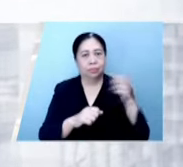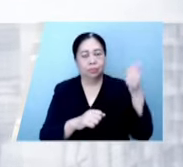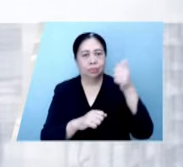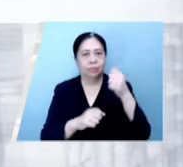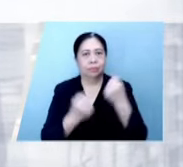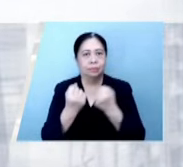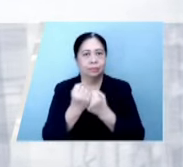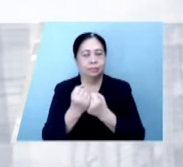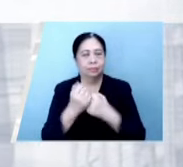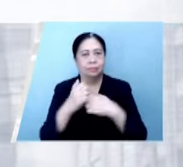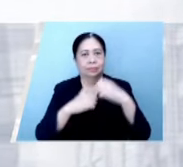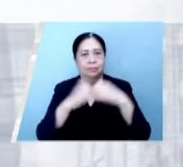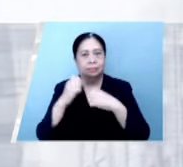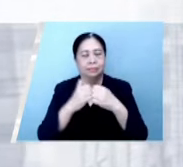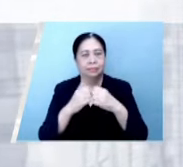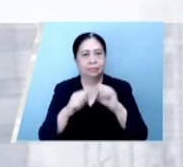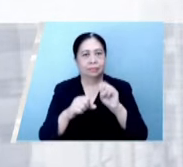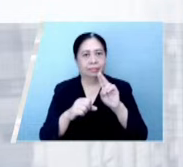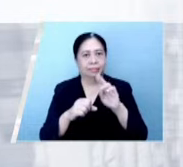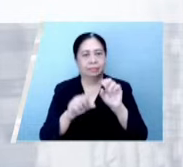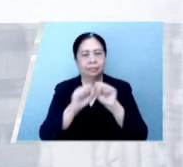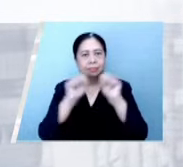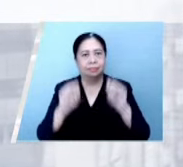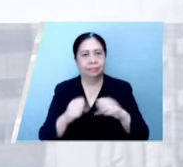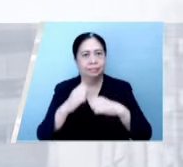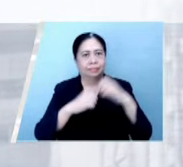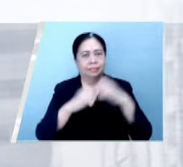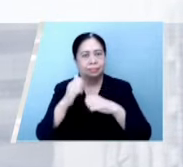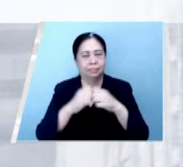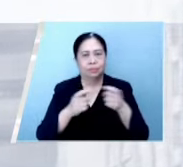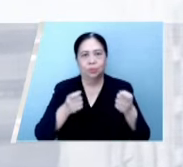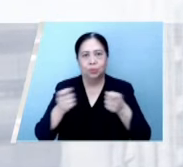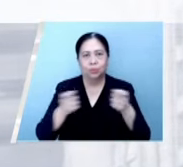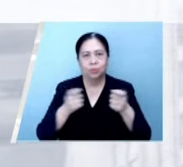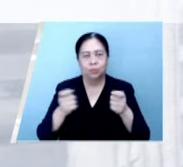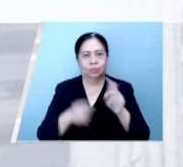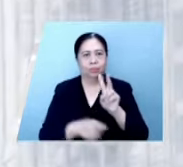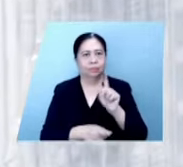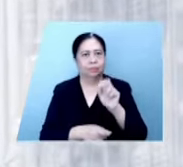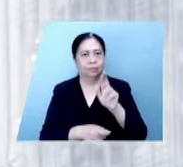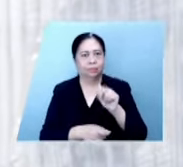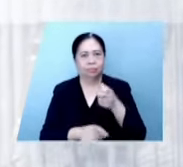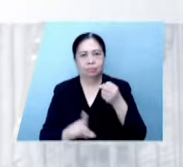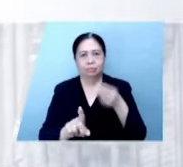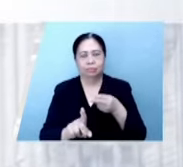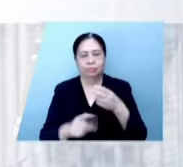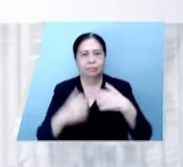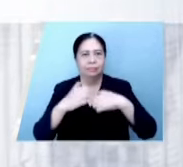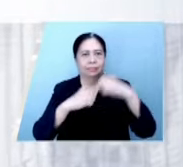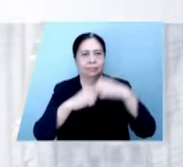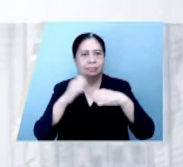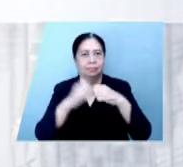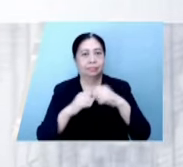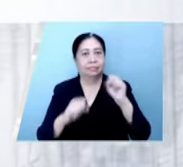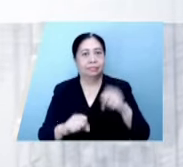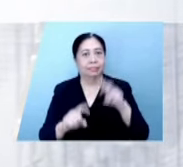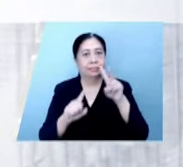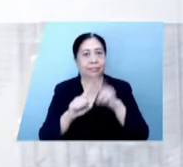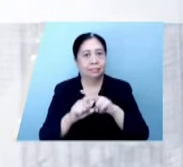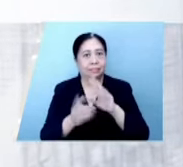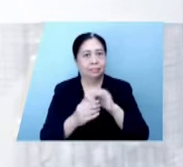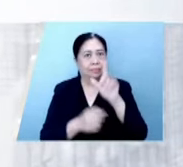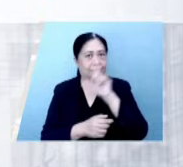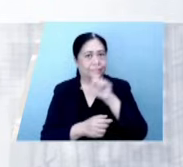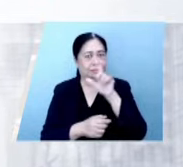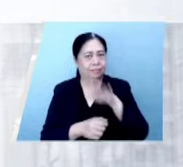1, Substation Engineer, at Master Control and VTR Automation Engineer. Pwede rin mag-apply para maging Luzon Field